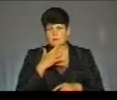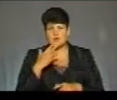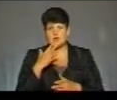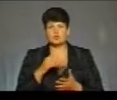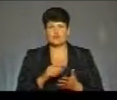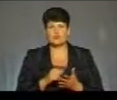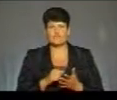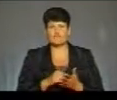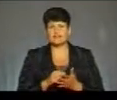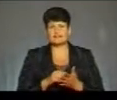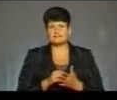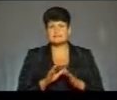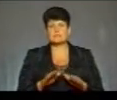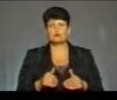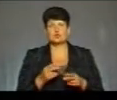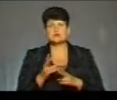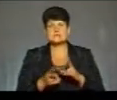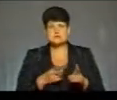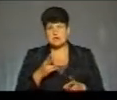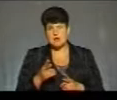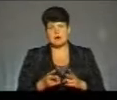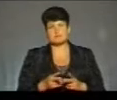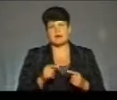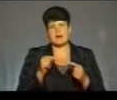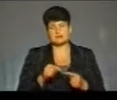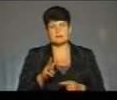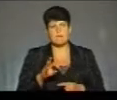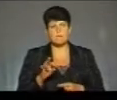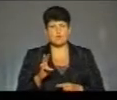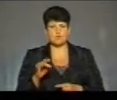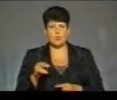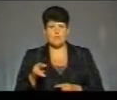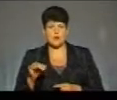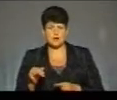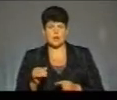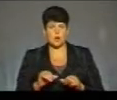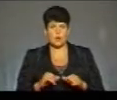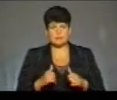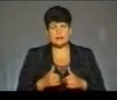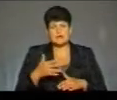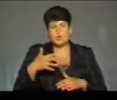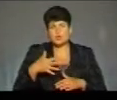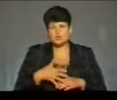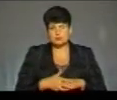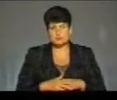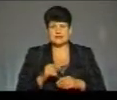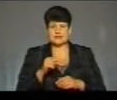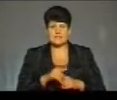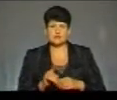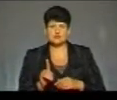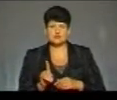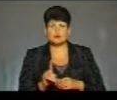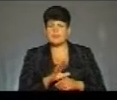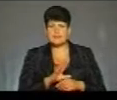видавництв подають скарги в антимонопольний комітет, розуміючи про те, що десь не